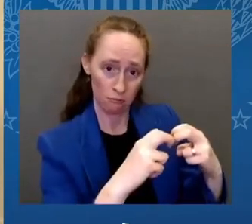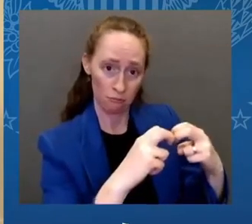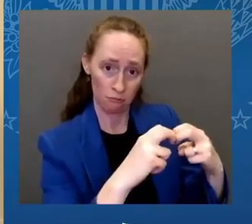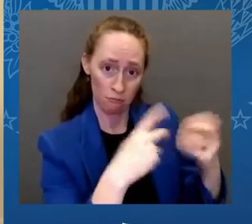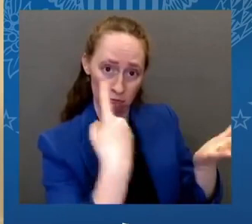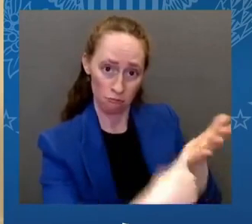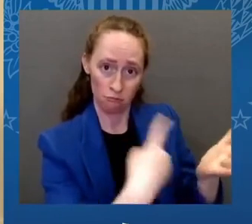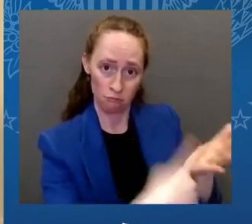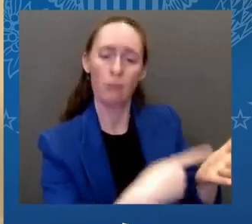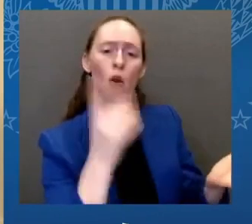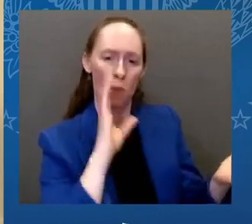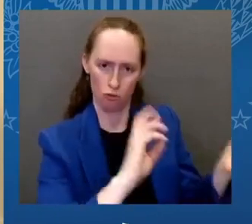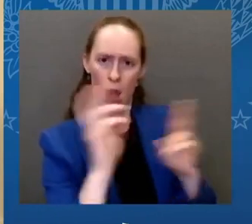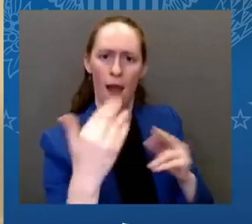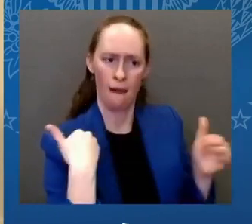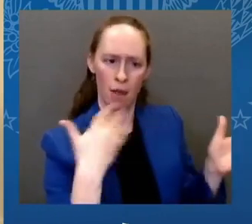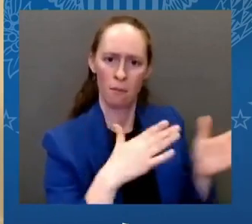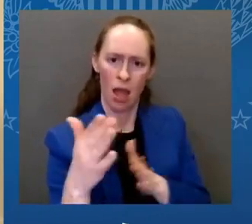полі бою. Я не думаю, що